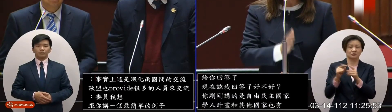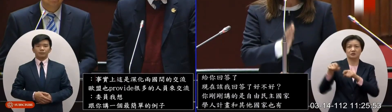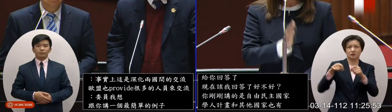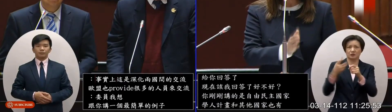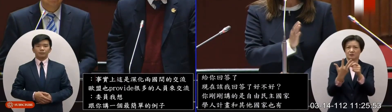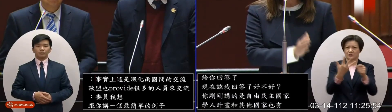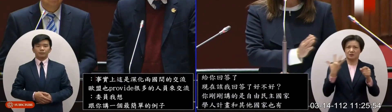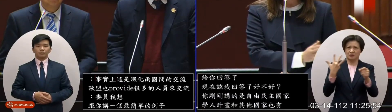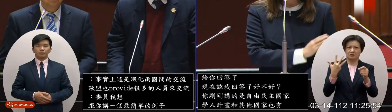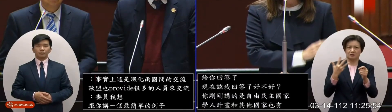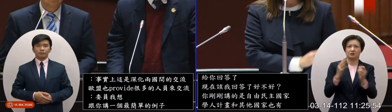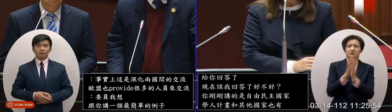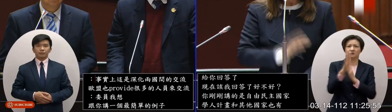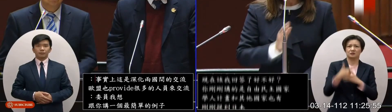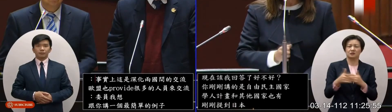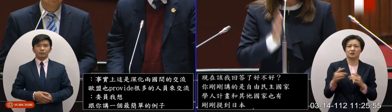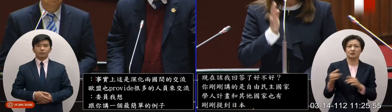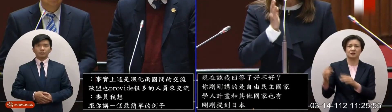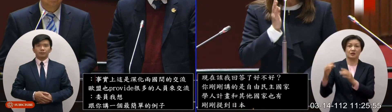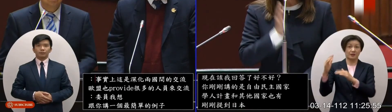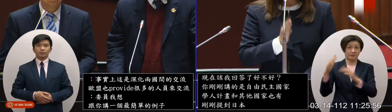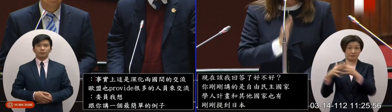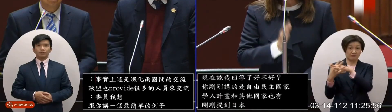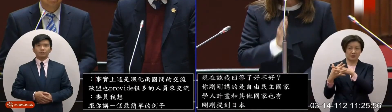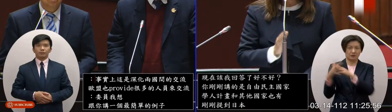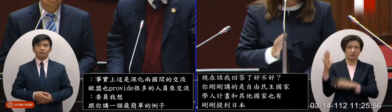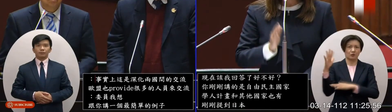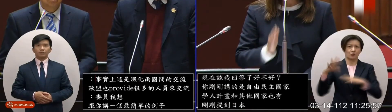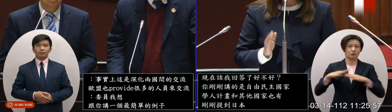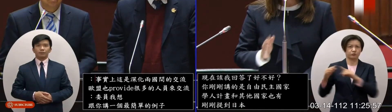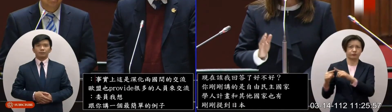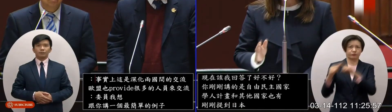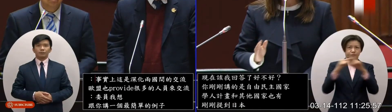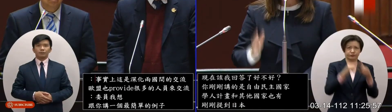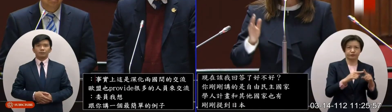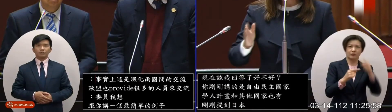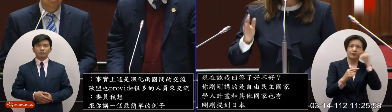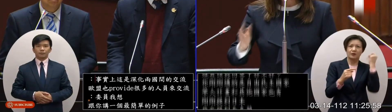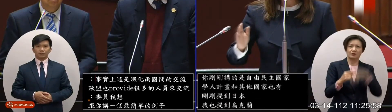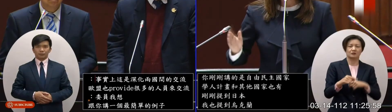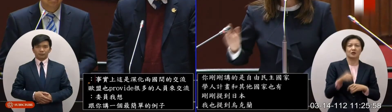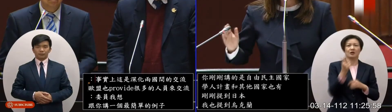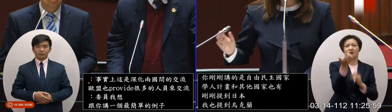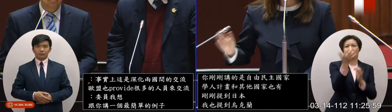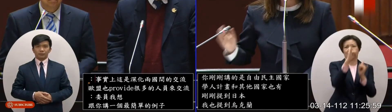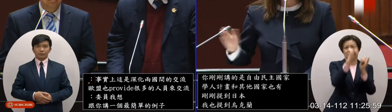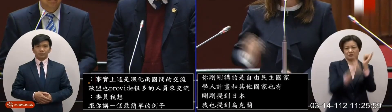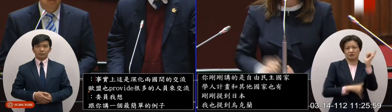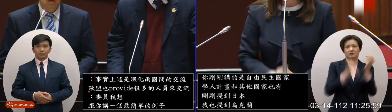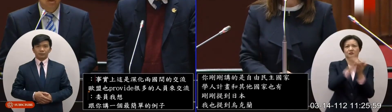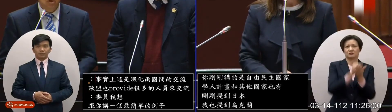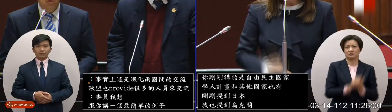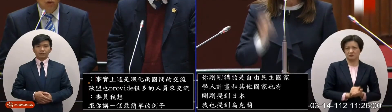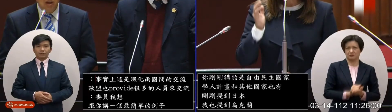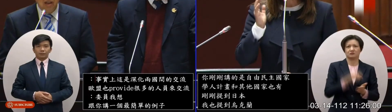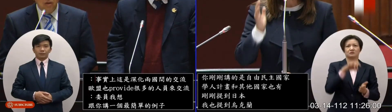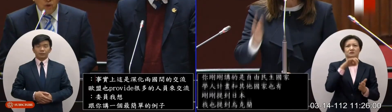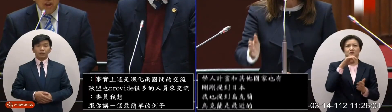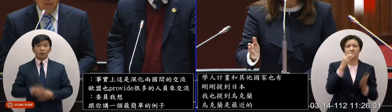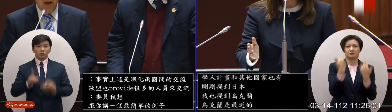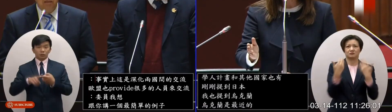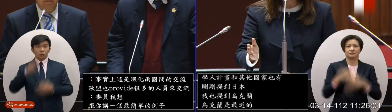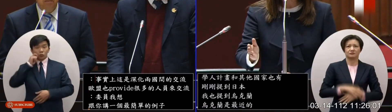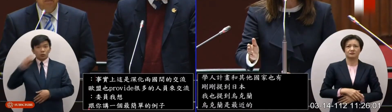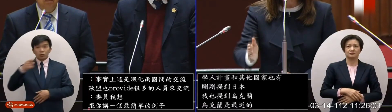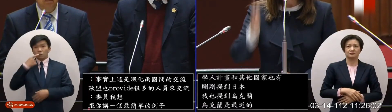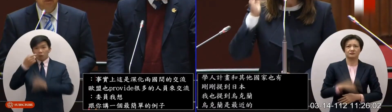就先送了这些人去，这些斑斑历史、战争的历史都还在近几年当中。 所以乌克兰要投降吗？ 谁是鼓吹